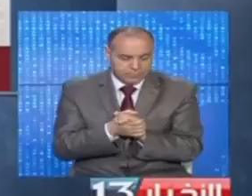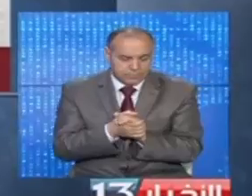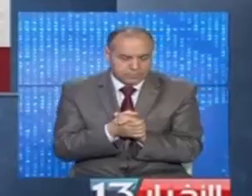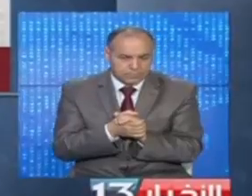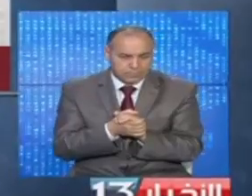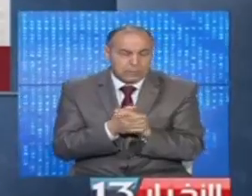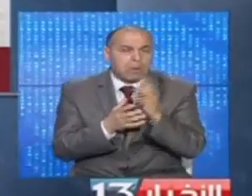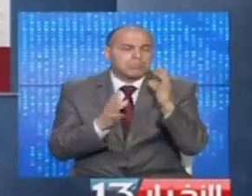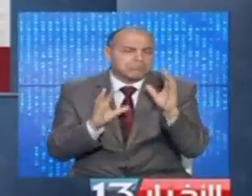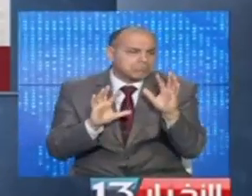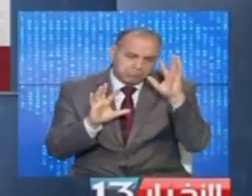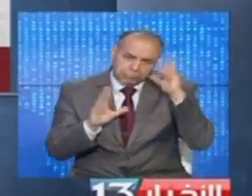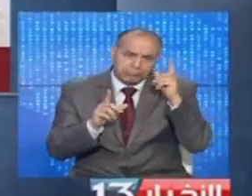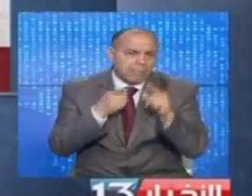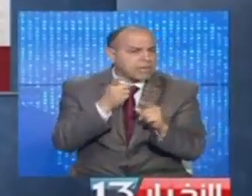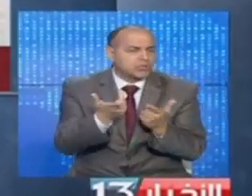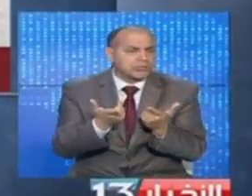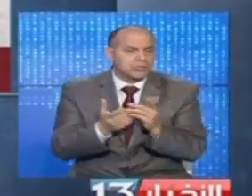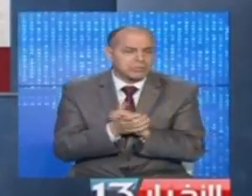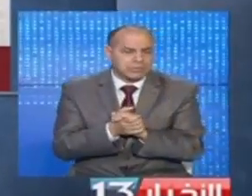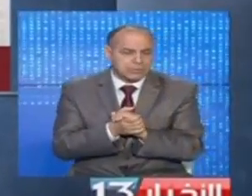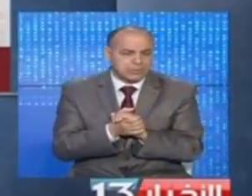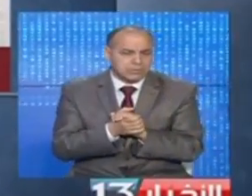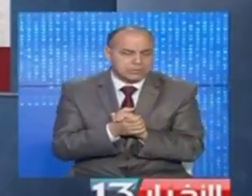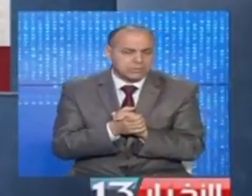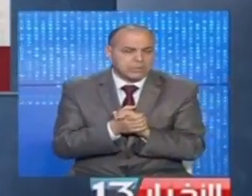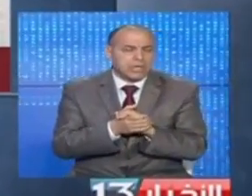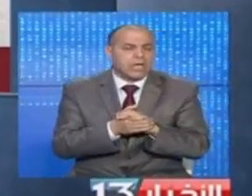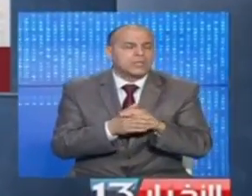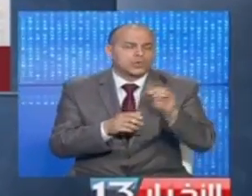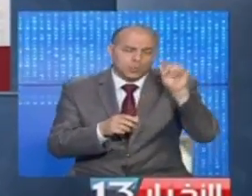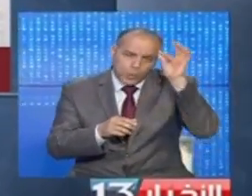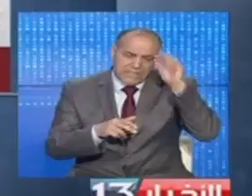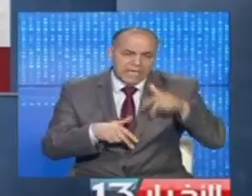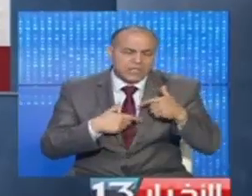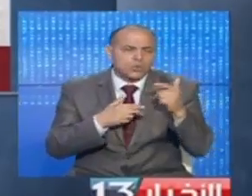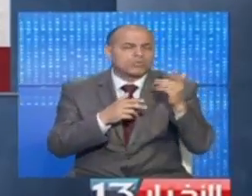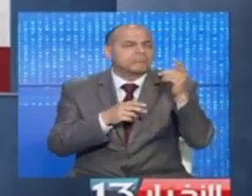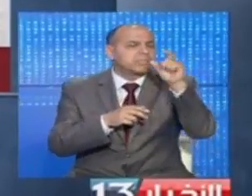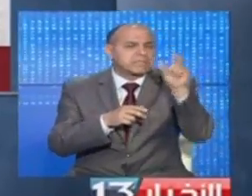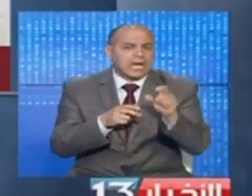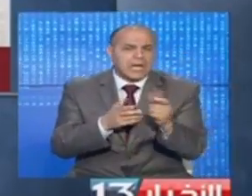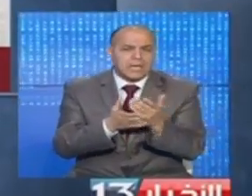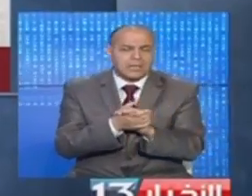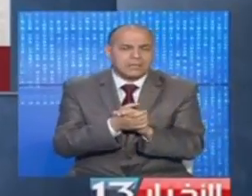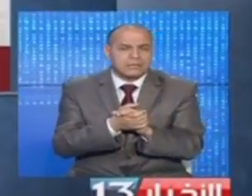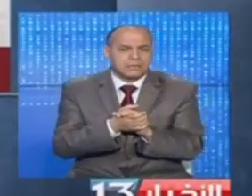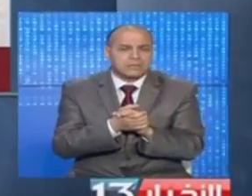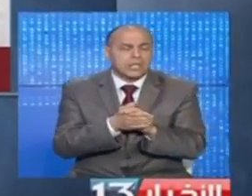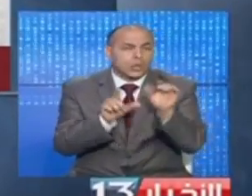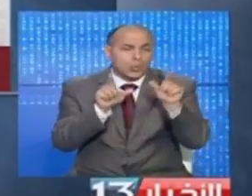يعني استغرابها من استثناء الجالية التونسية في مسألة إجلاء